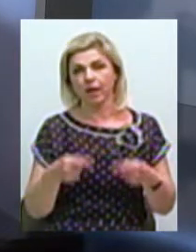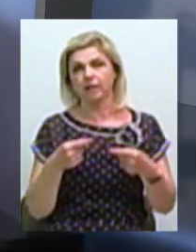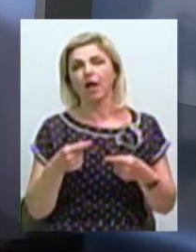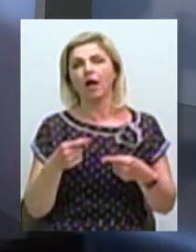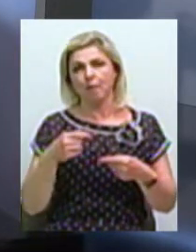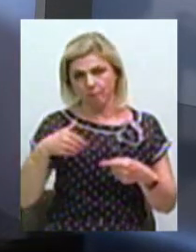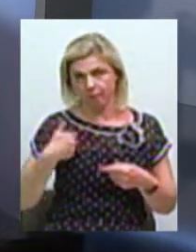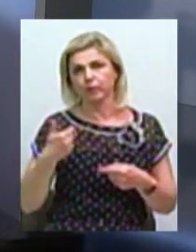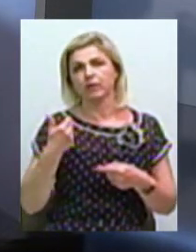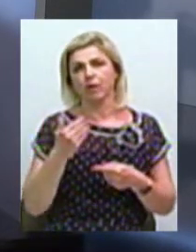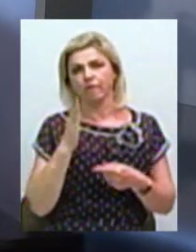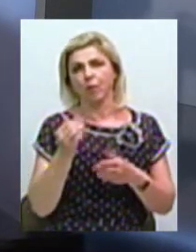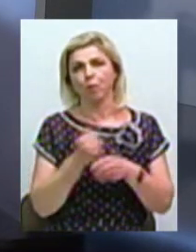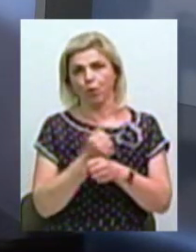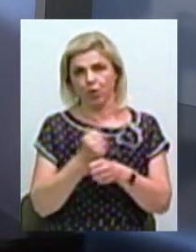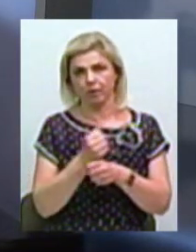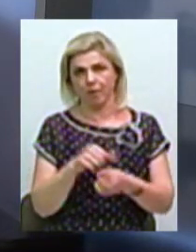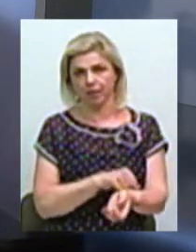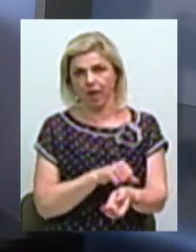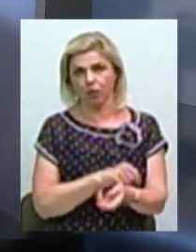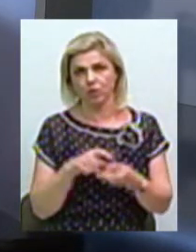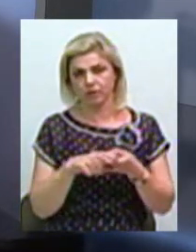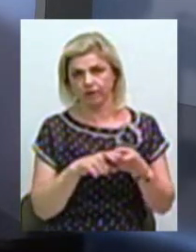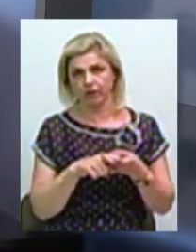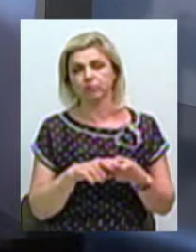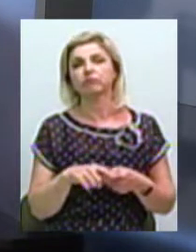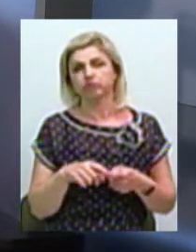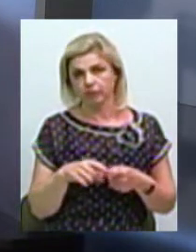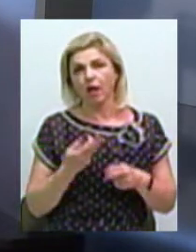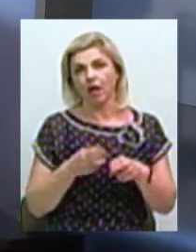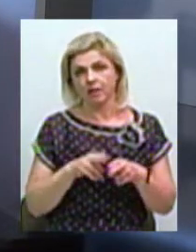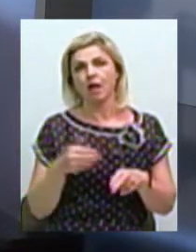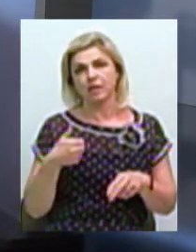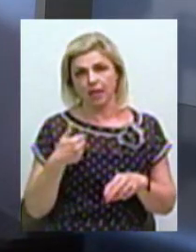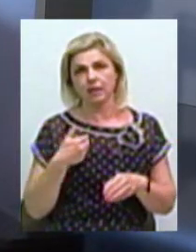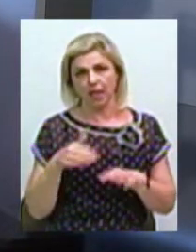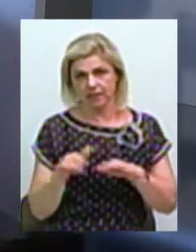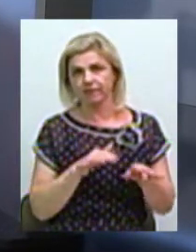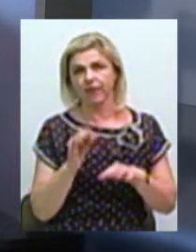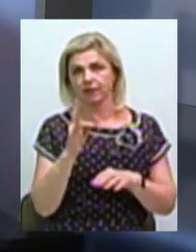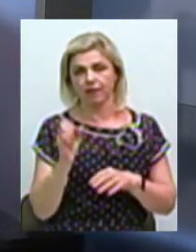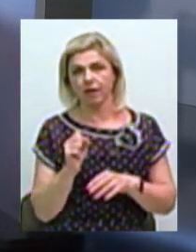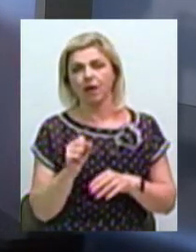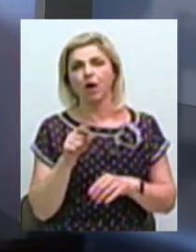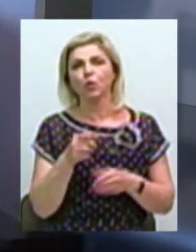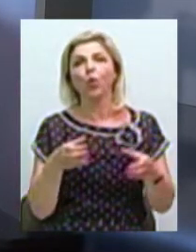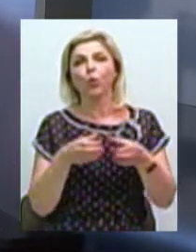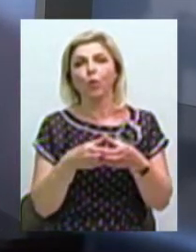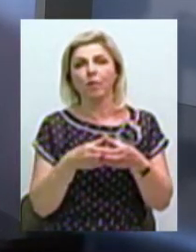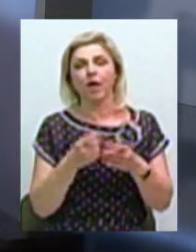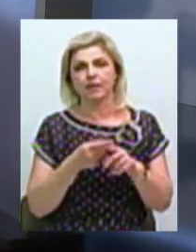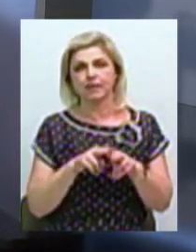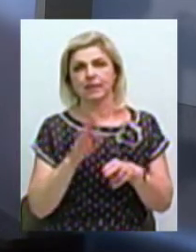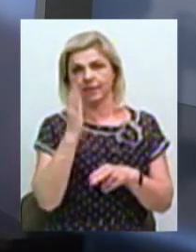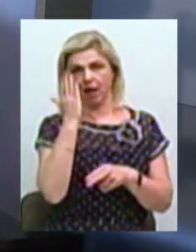з наркозалежністю? Вона дійсна, групова реабілітація, ну, група вообще зеркало,